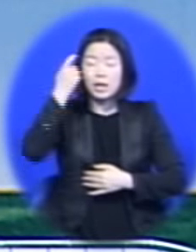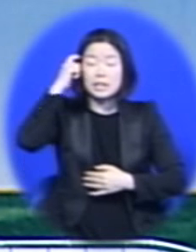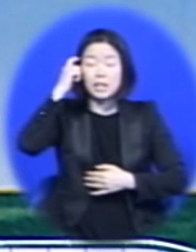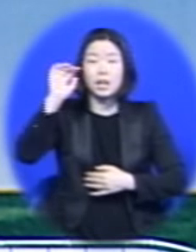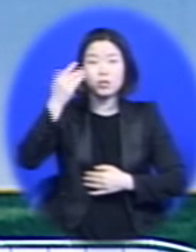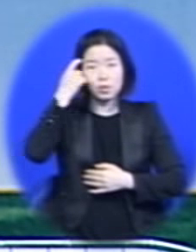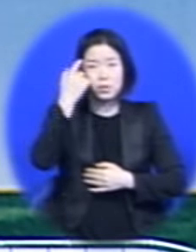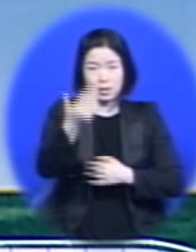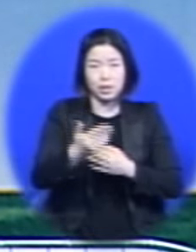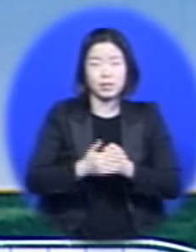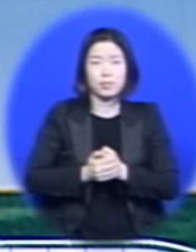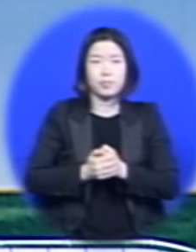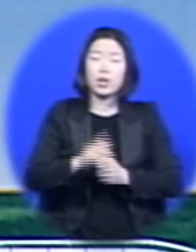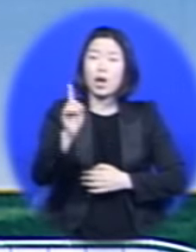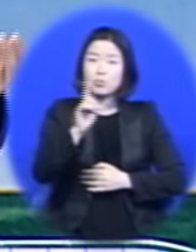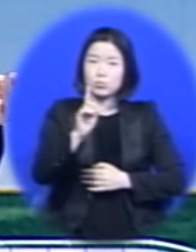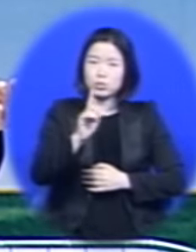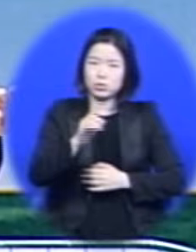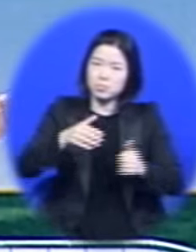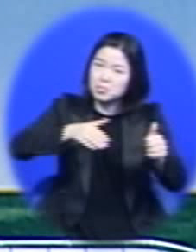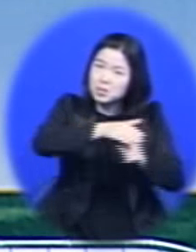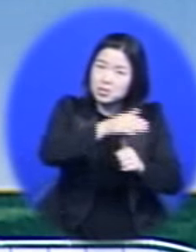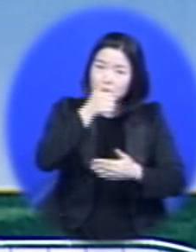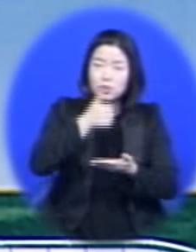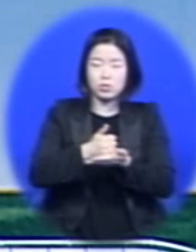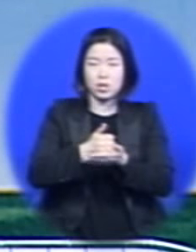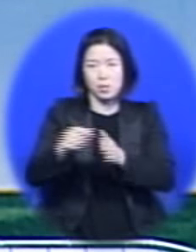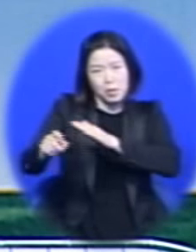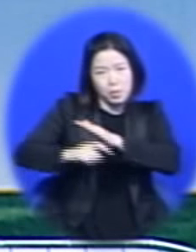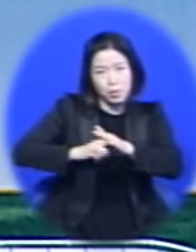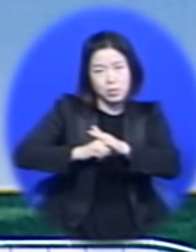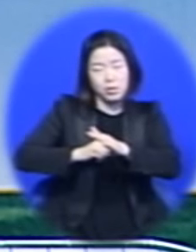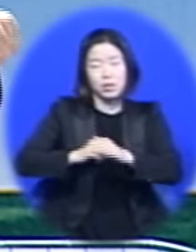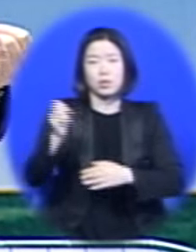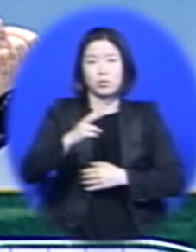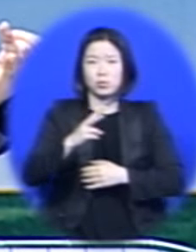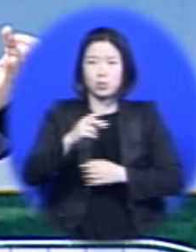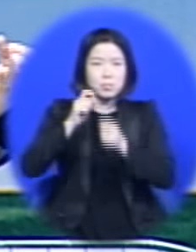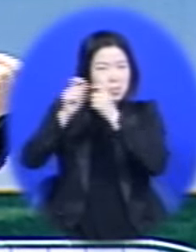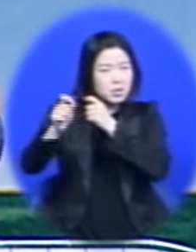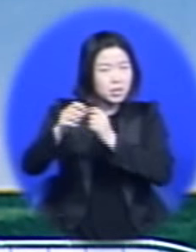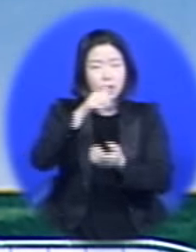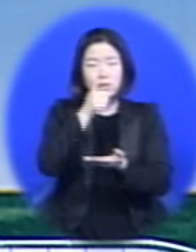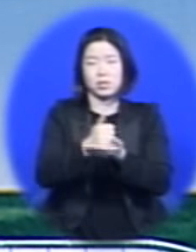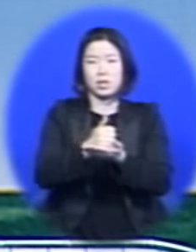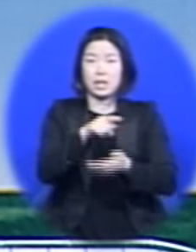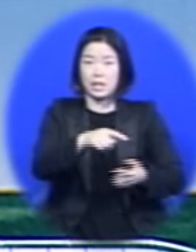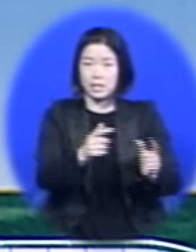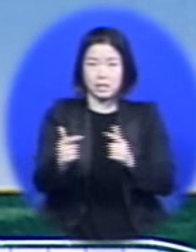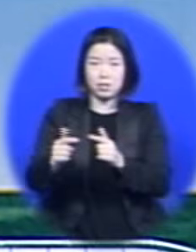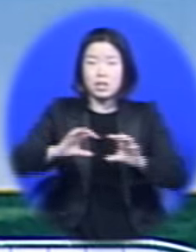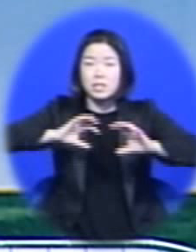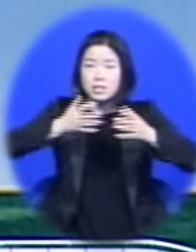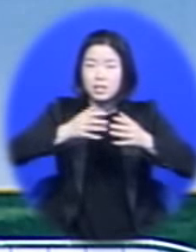됩니까? 무슨 살인죄나 또는 도적질이나 무슨 사기죄나 이런